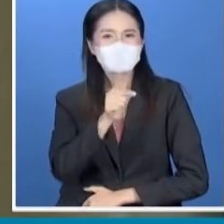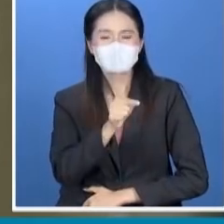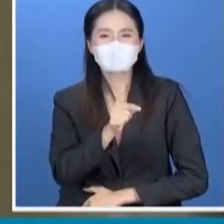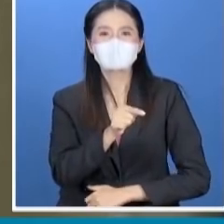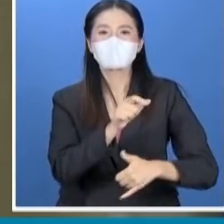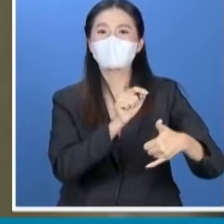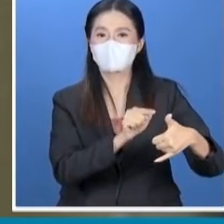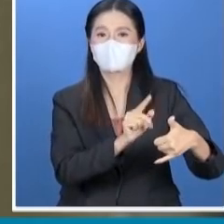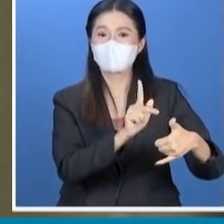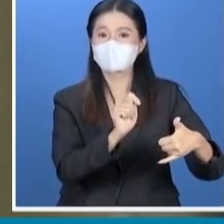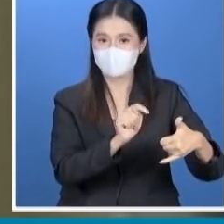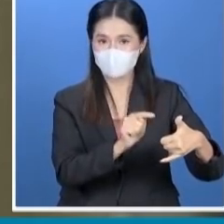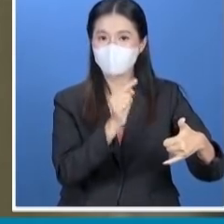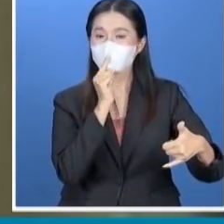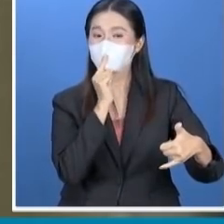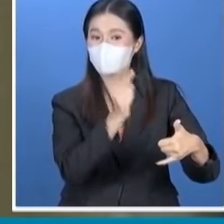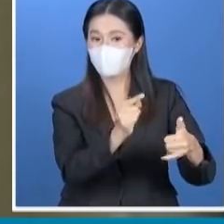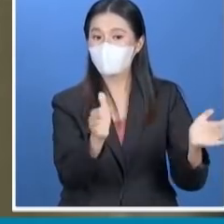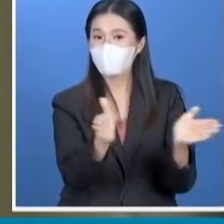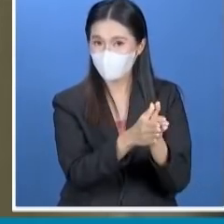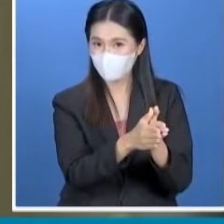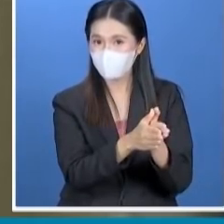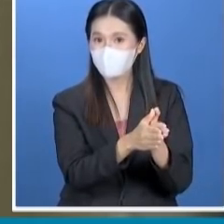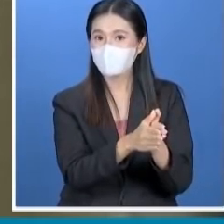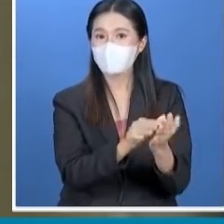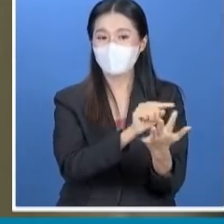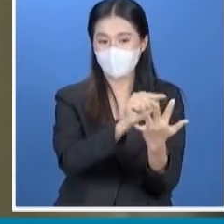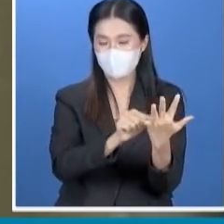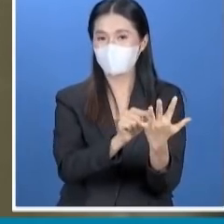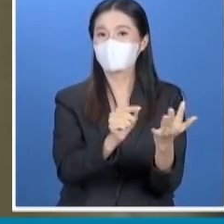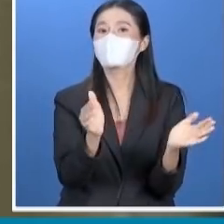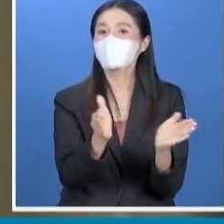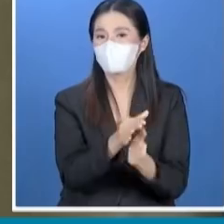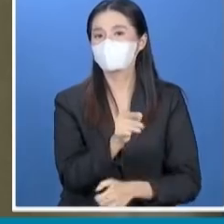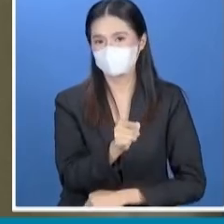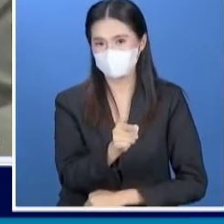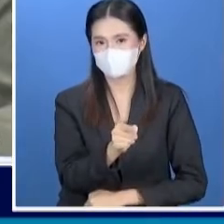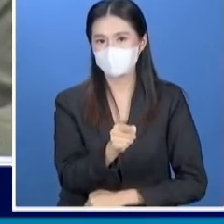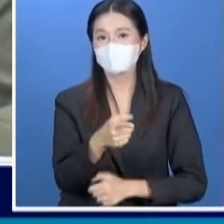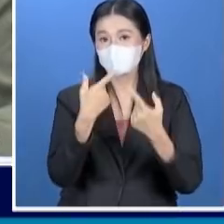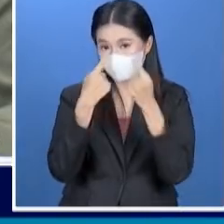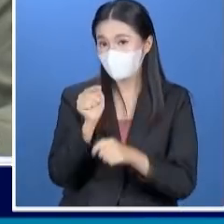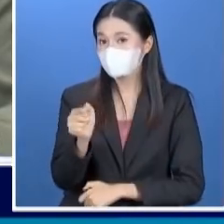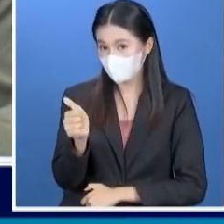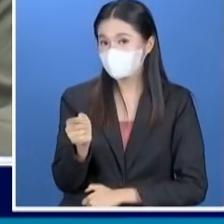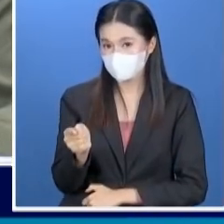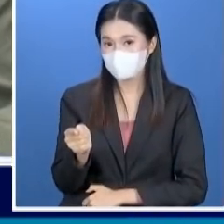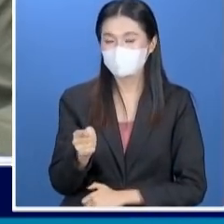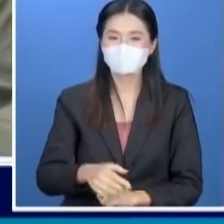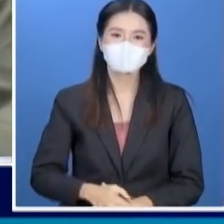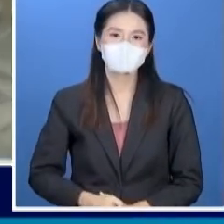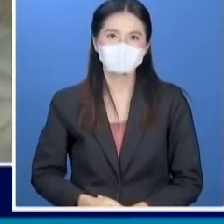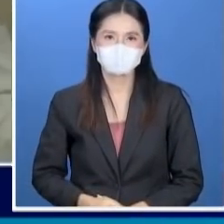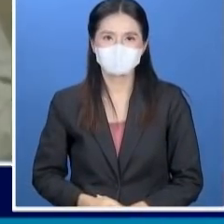ำตัวกลับมาฟ้องใหญ่รวมฟ้องรวมกันในคดีใหญ่ทีเดียวนะครับก็คงจะตอบคำถามได้นะครับโอเ